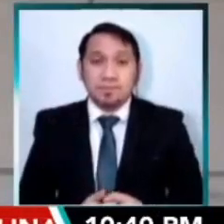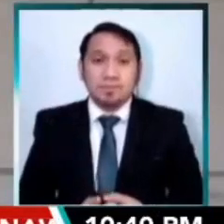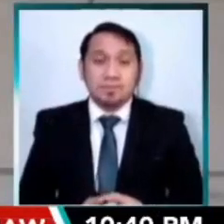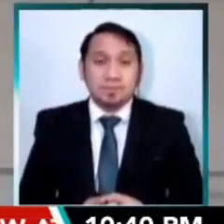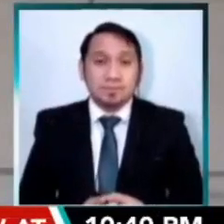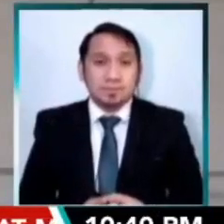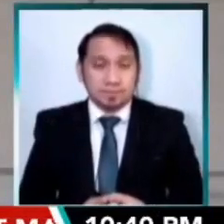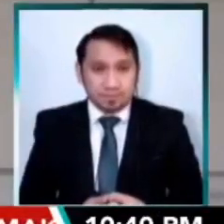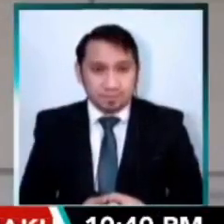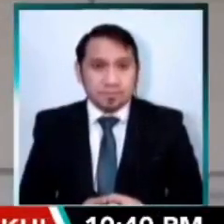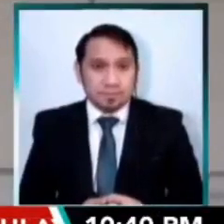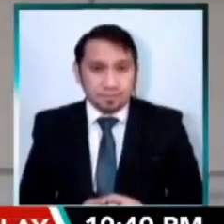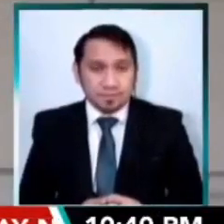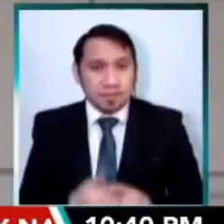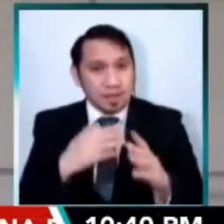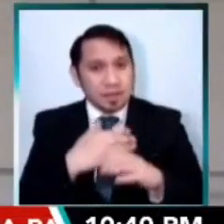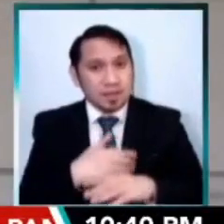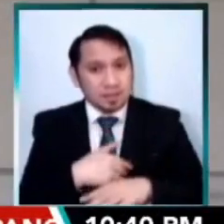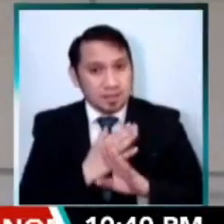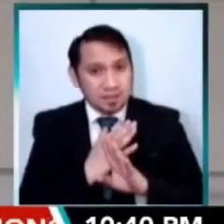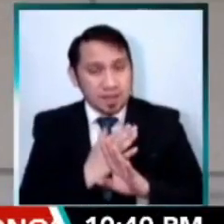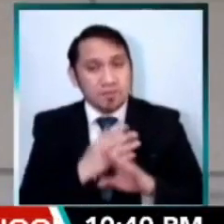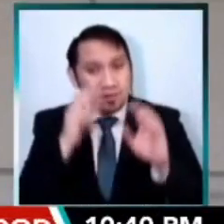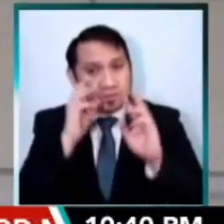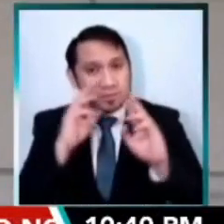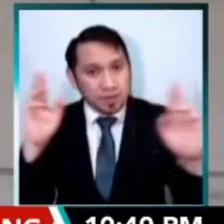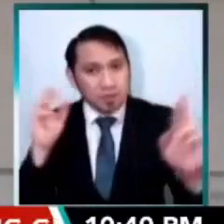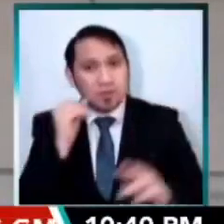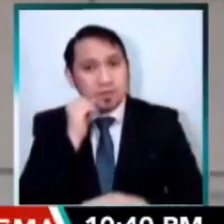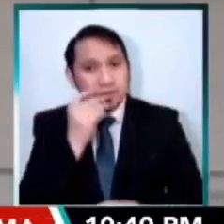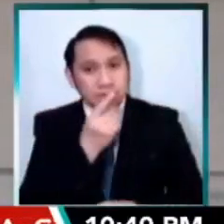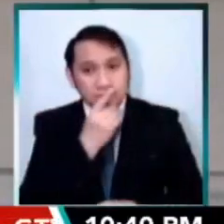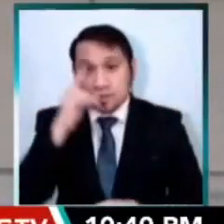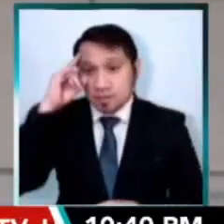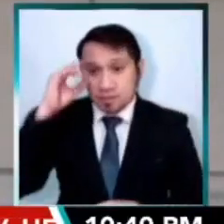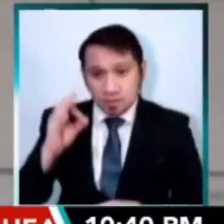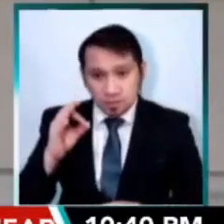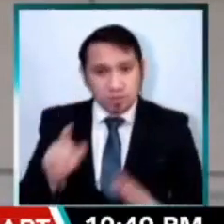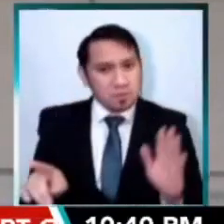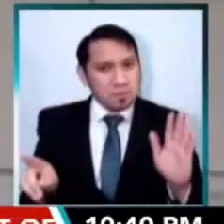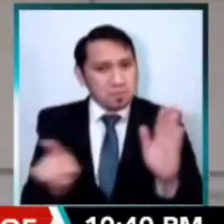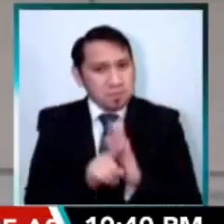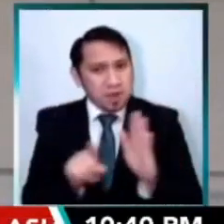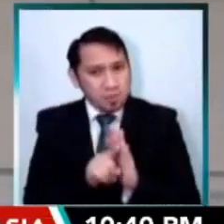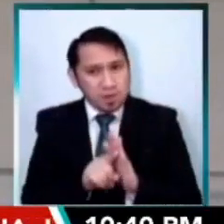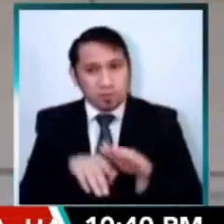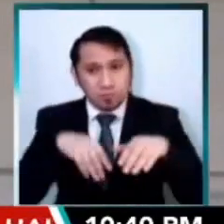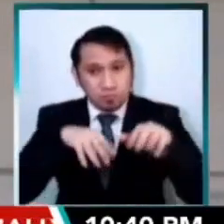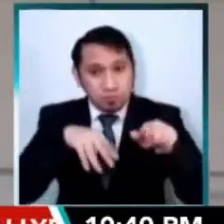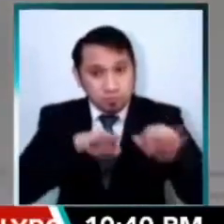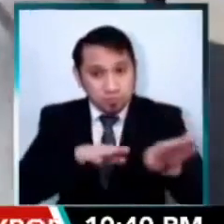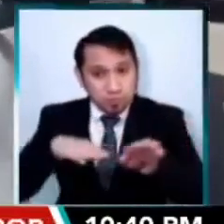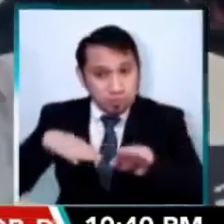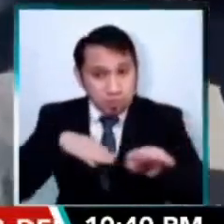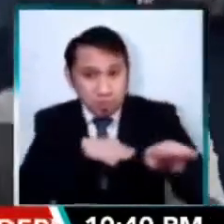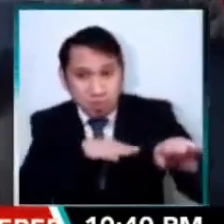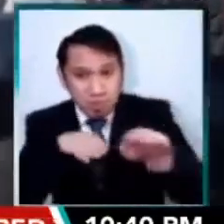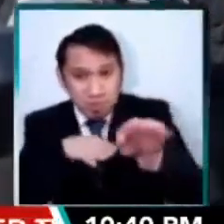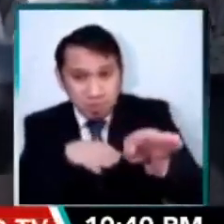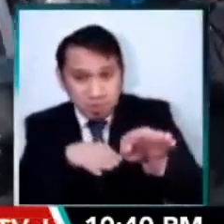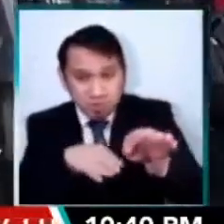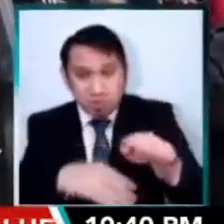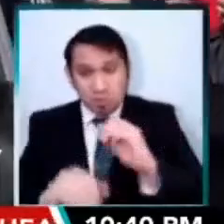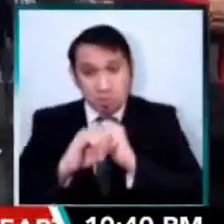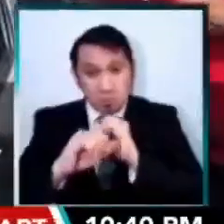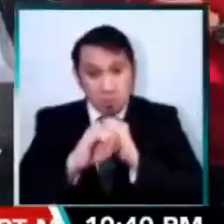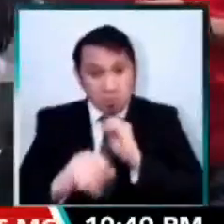Nanindigan si Davao City Mayor Sara Duterte sa desisyong ipagbawal ng mga motorcade sa Davao City. Sabi ng alkalde, pinoprotektahan lang